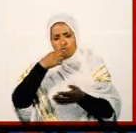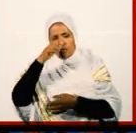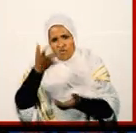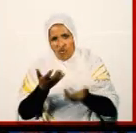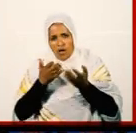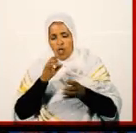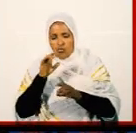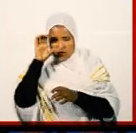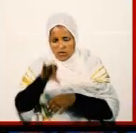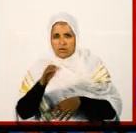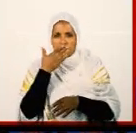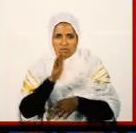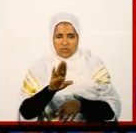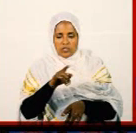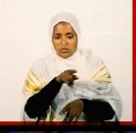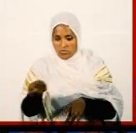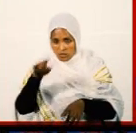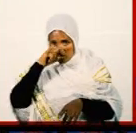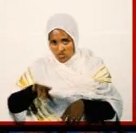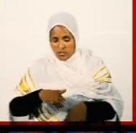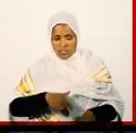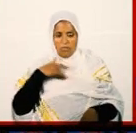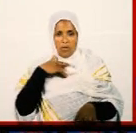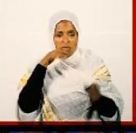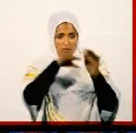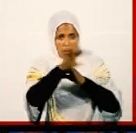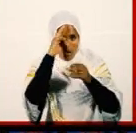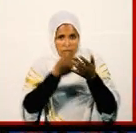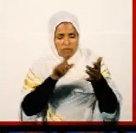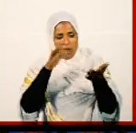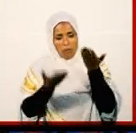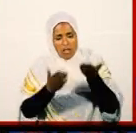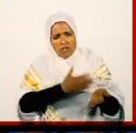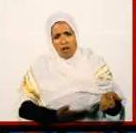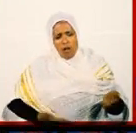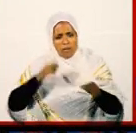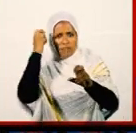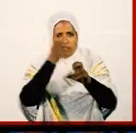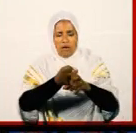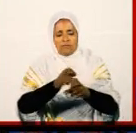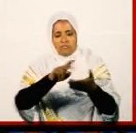ብሎ ማስገደድ ወይም ደግሞ እሱ በስሜት ቢገባበት ሊሸነፍ ስለሚችል